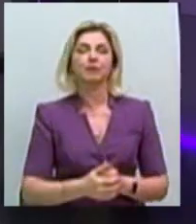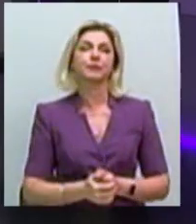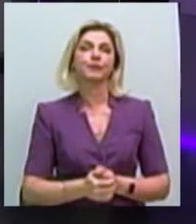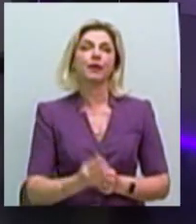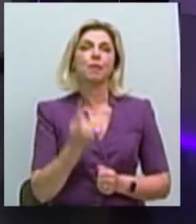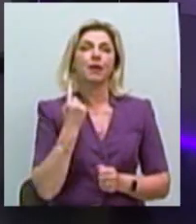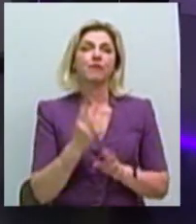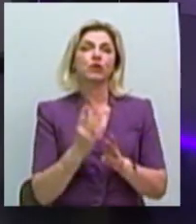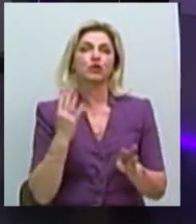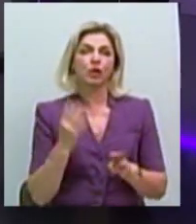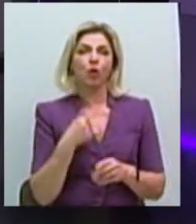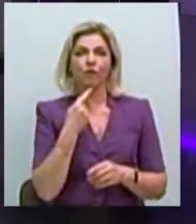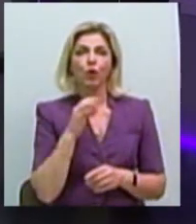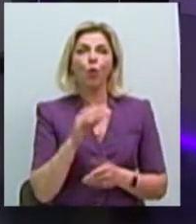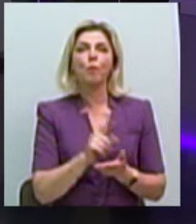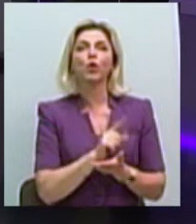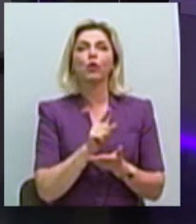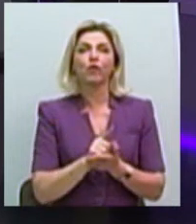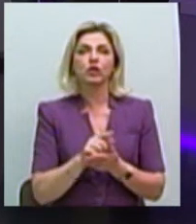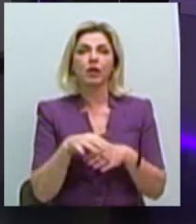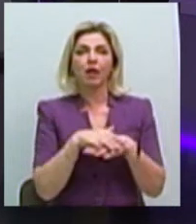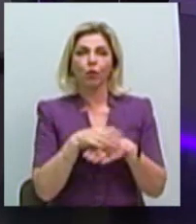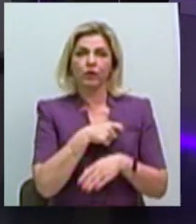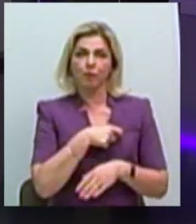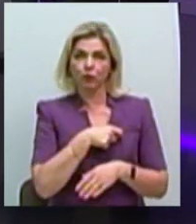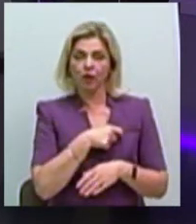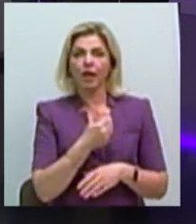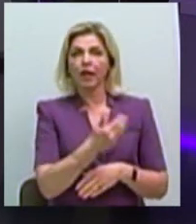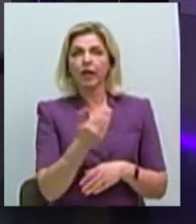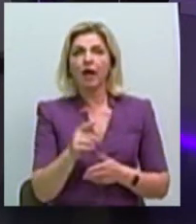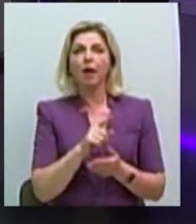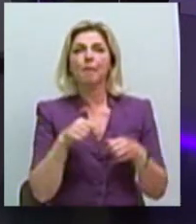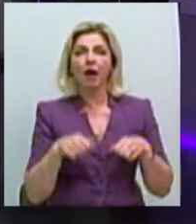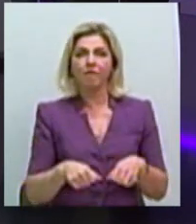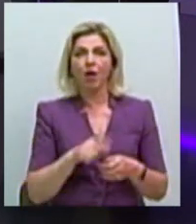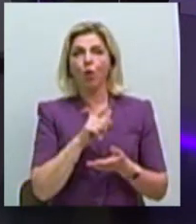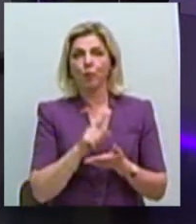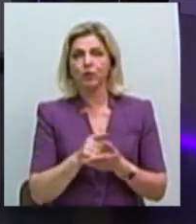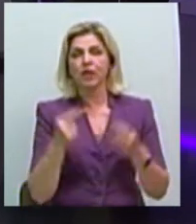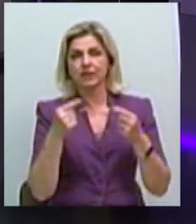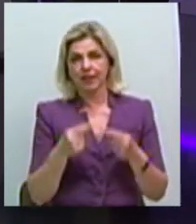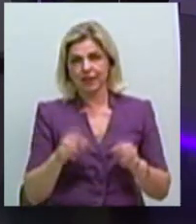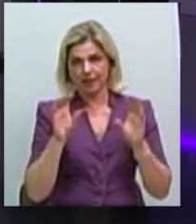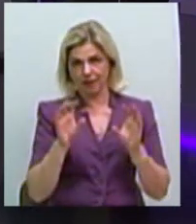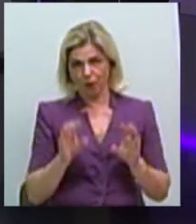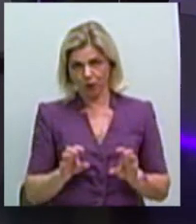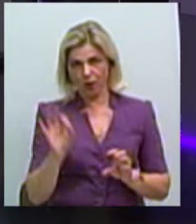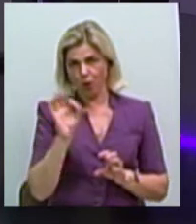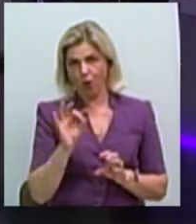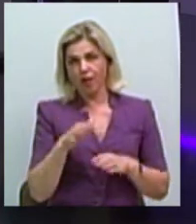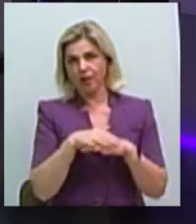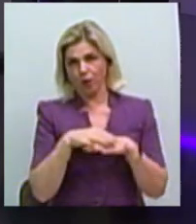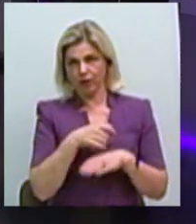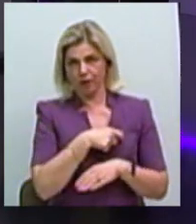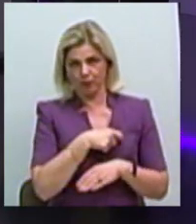першу чергу йдеться про повноваження народних депутатів, їх права та обов'язки згідно із законом про народного депутата України. Будь ласка,